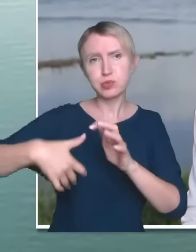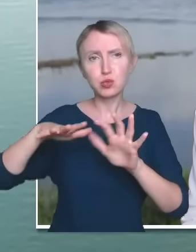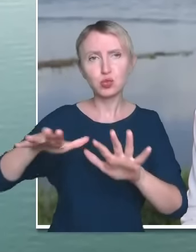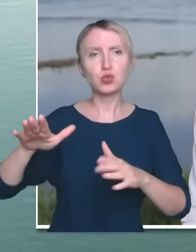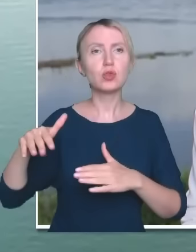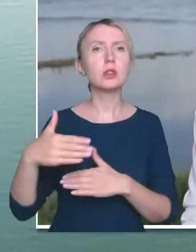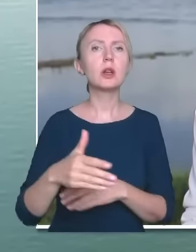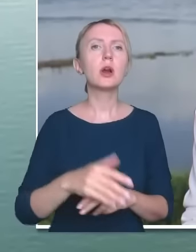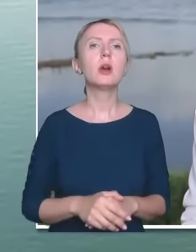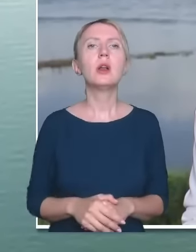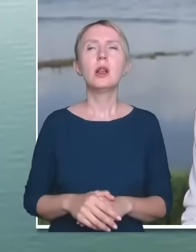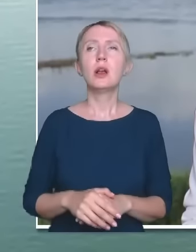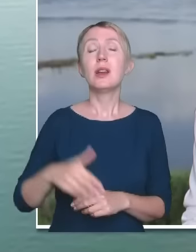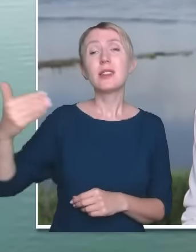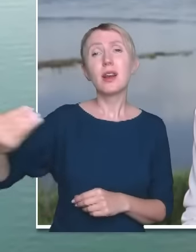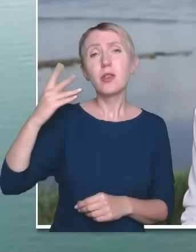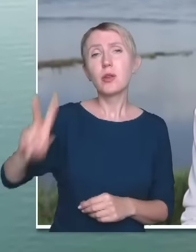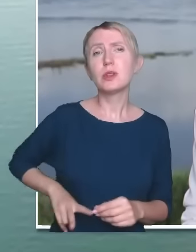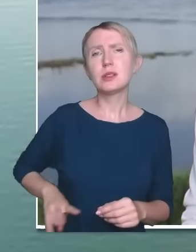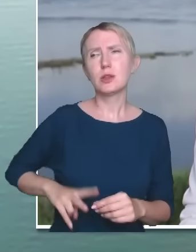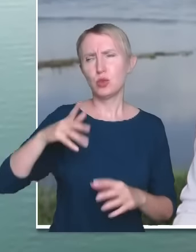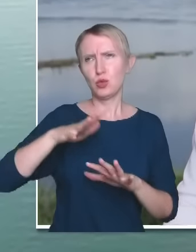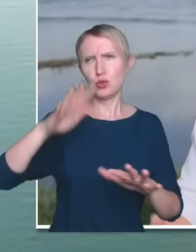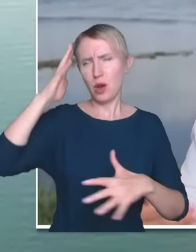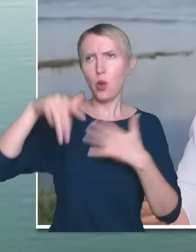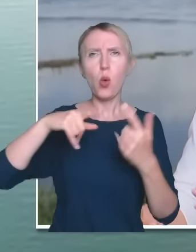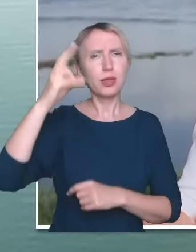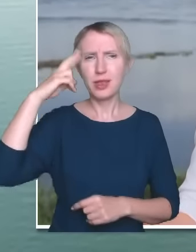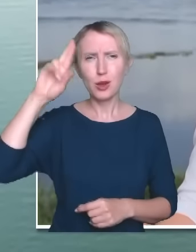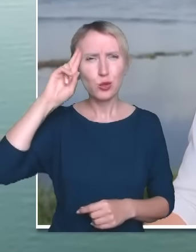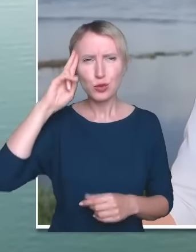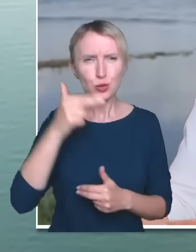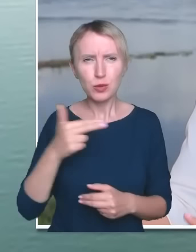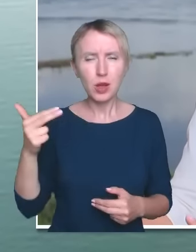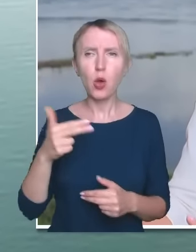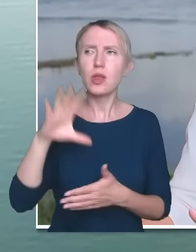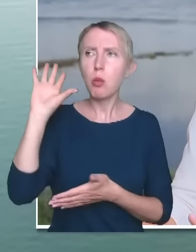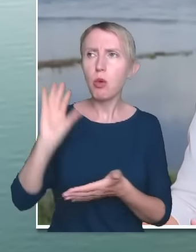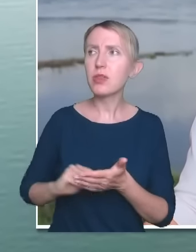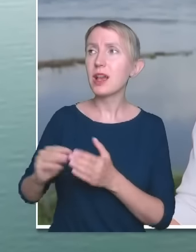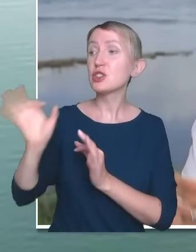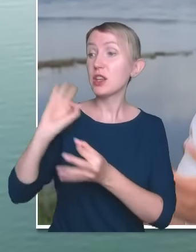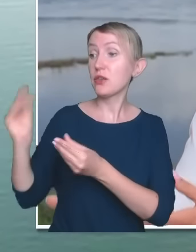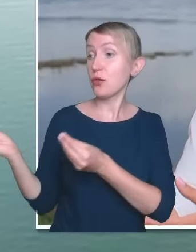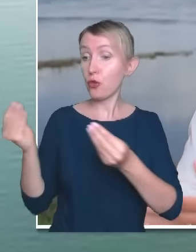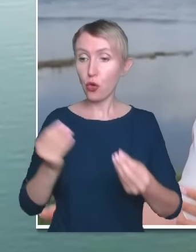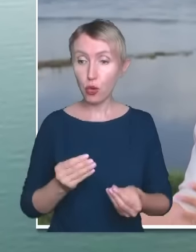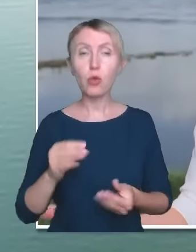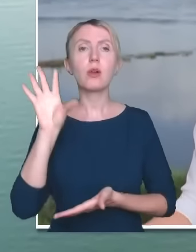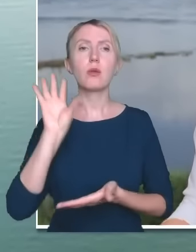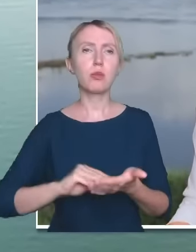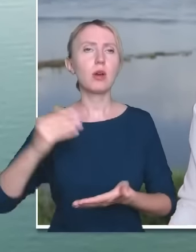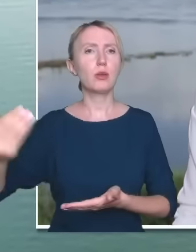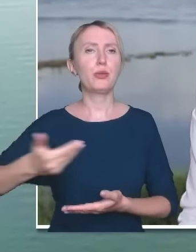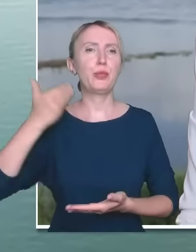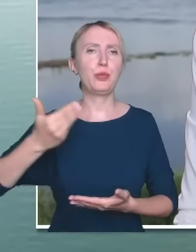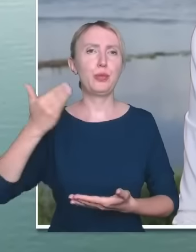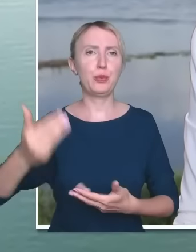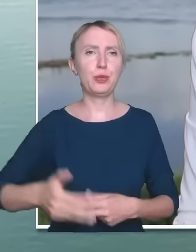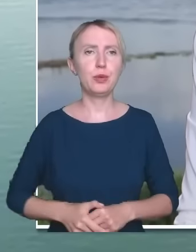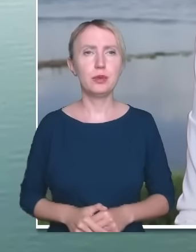bardzo dużo chaosu. Widać, że ona w tym nie siedzi, ona tego nie rozumie. Ona po prostu przetwarza informacje, które ktoś jej przekazuje, ona ją dalej też